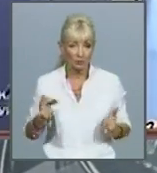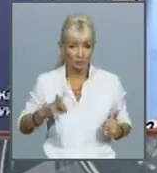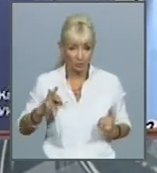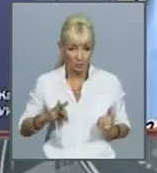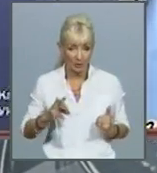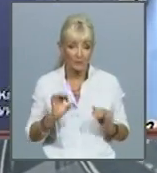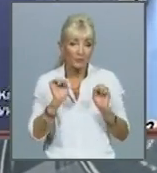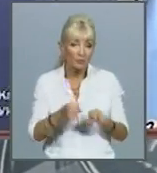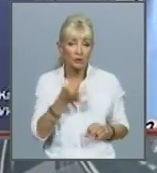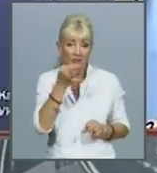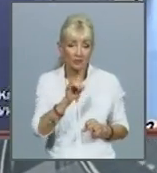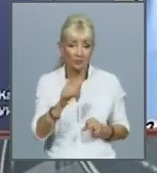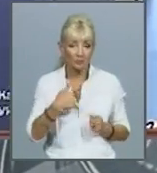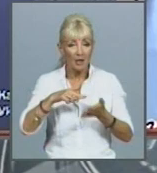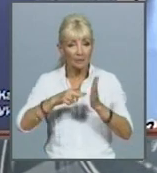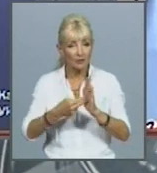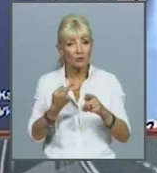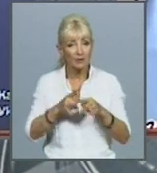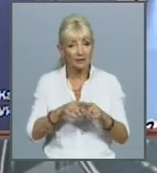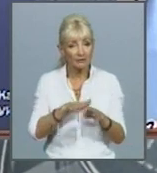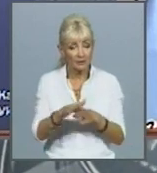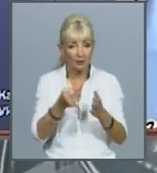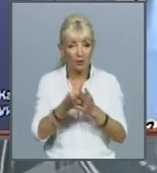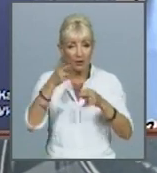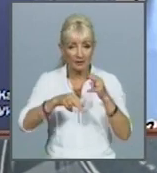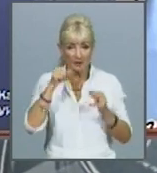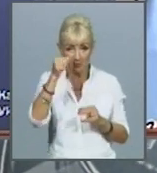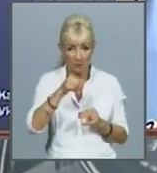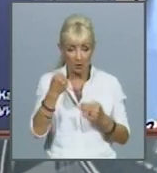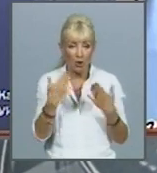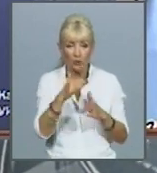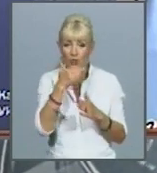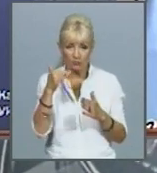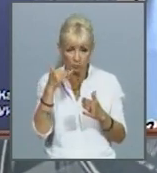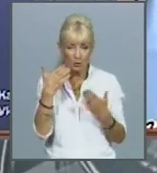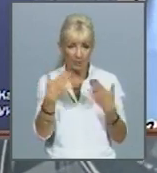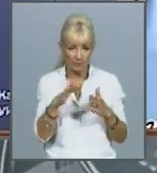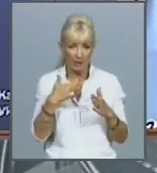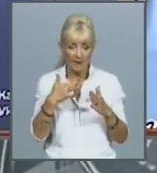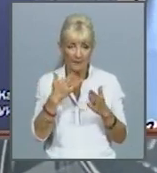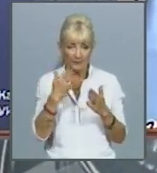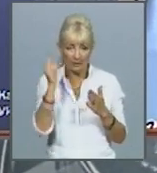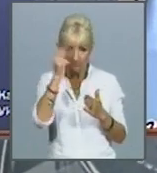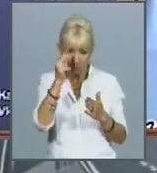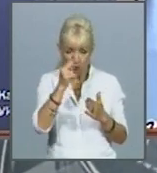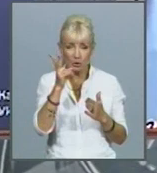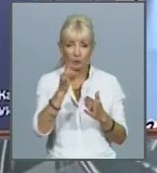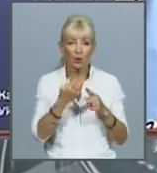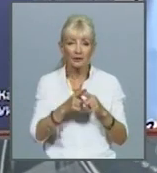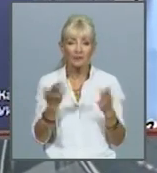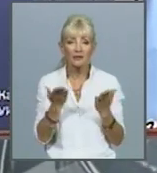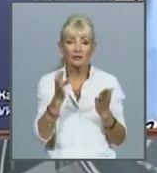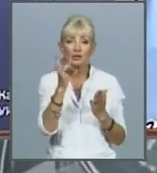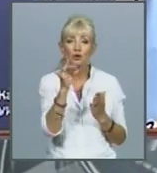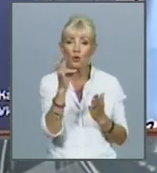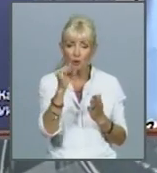можна сказати, що ми плануємо це зробити до кінця року, і багато функціоналу розроблено, але враховуючи терміни, як це все відбувається, терміни